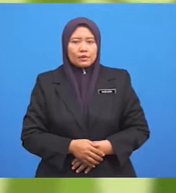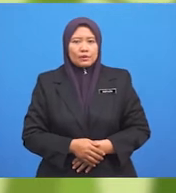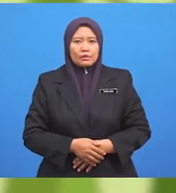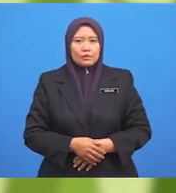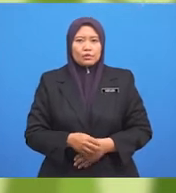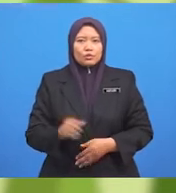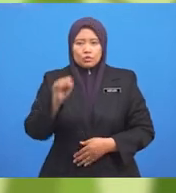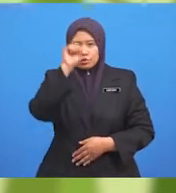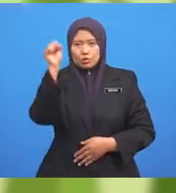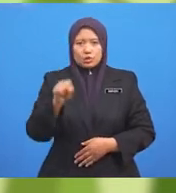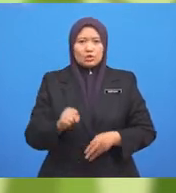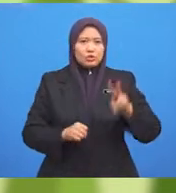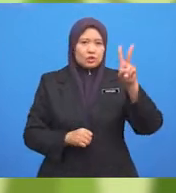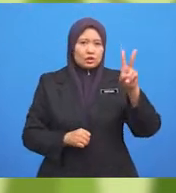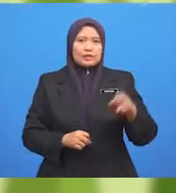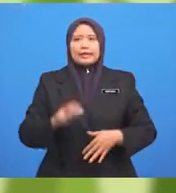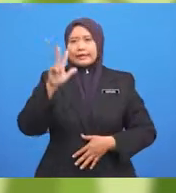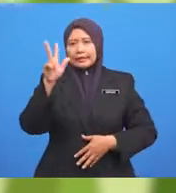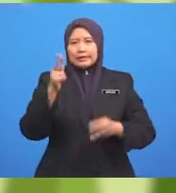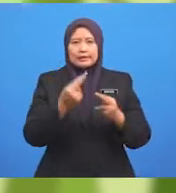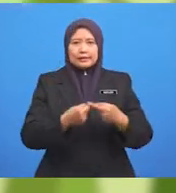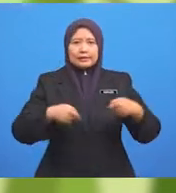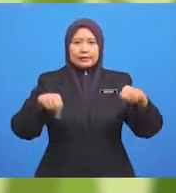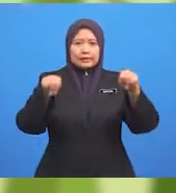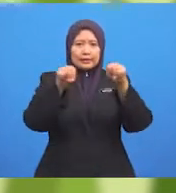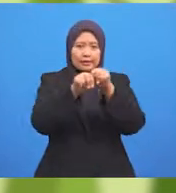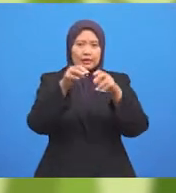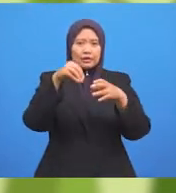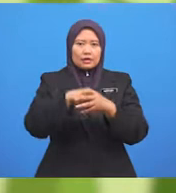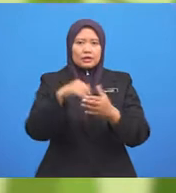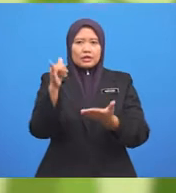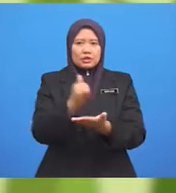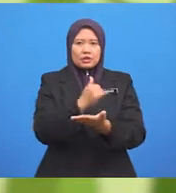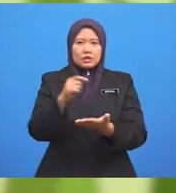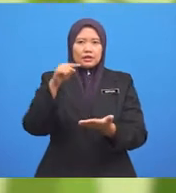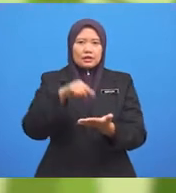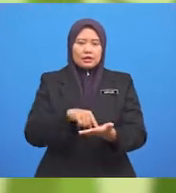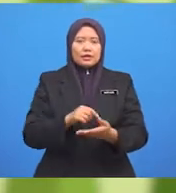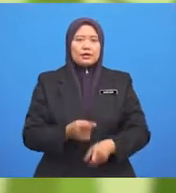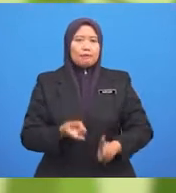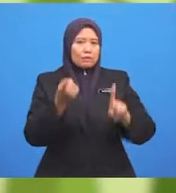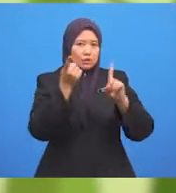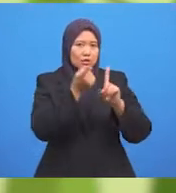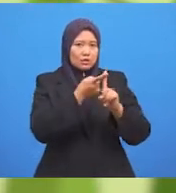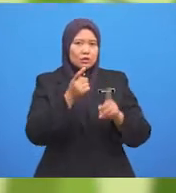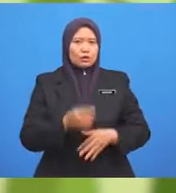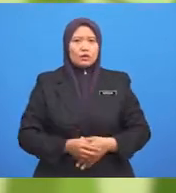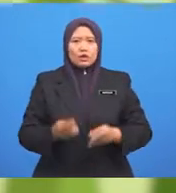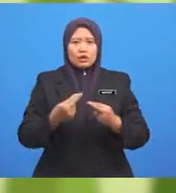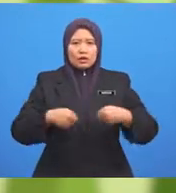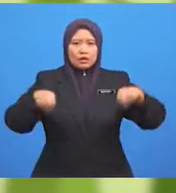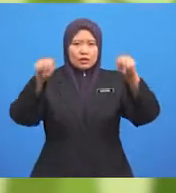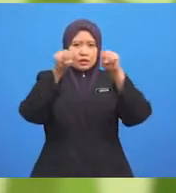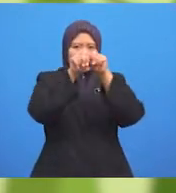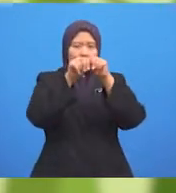syair Pohon Buloh, tiga nilai yang terdapat dalam syair ini ialah yang pertama,